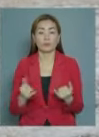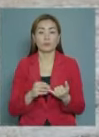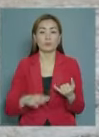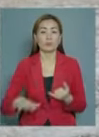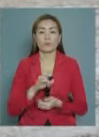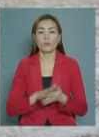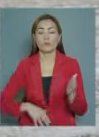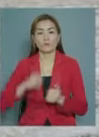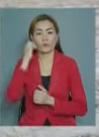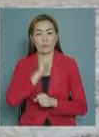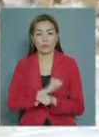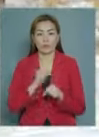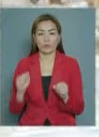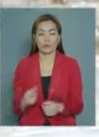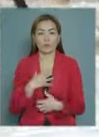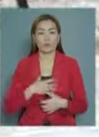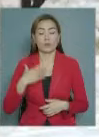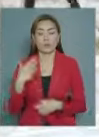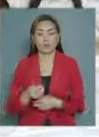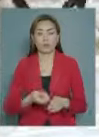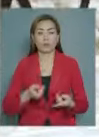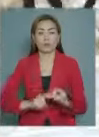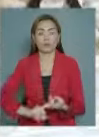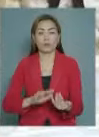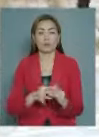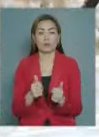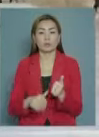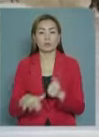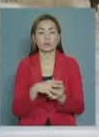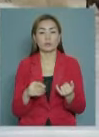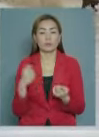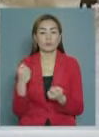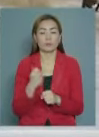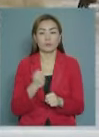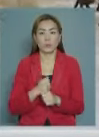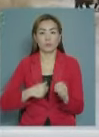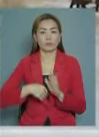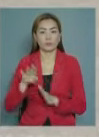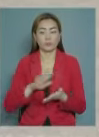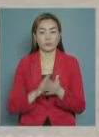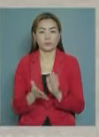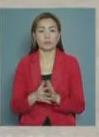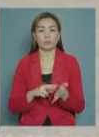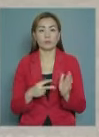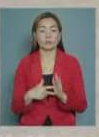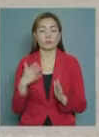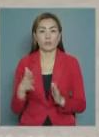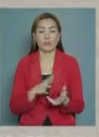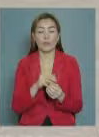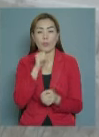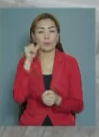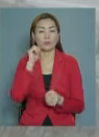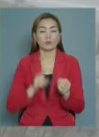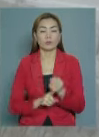жердің одан әрі тозуын болдырмау да аса маңызды. Осыған байланысты ауыл маңындағы жемшөп алқаптарын жақсарту шаралары қолға алынды. Өткен жылдан